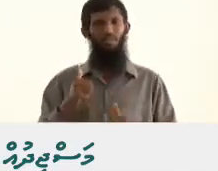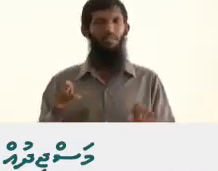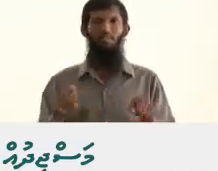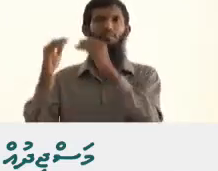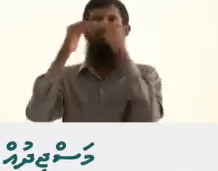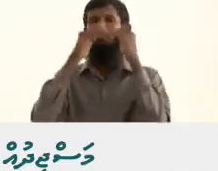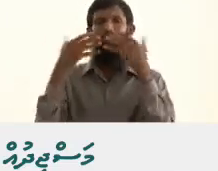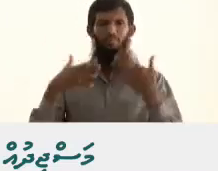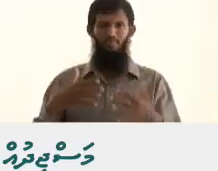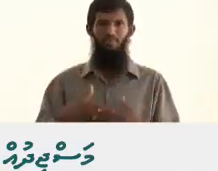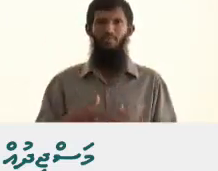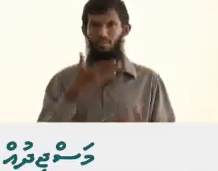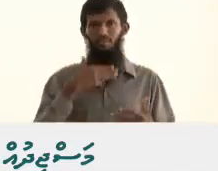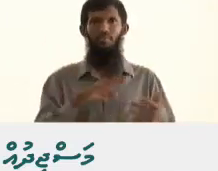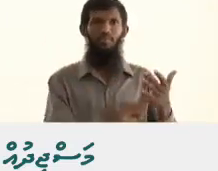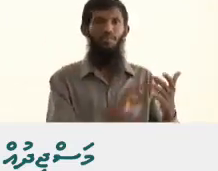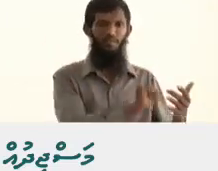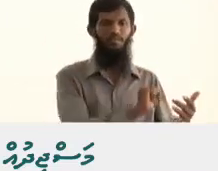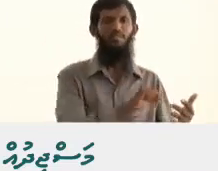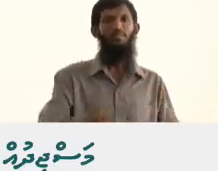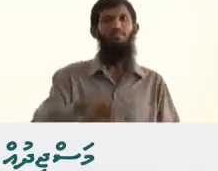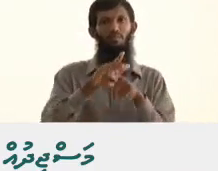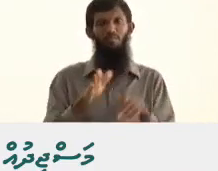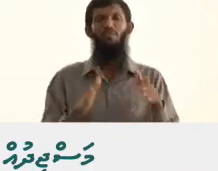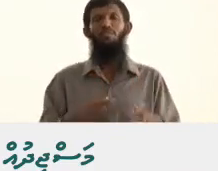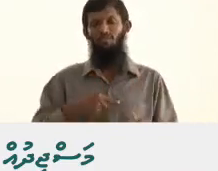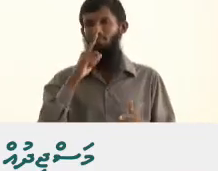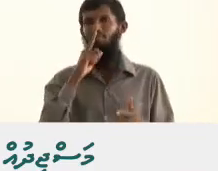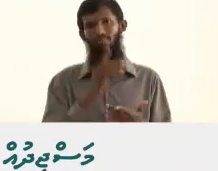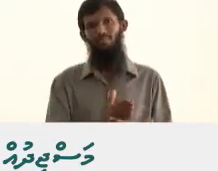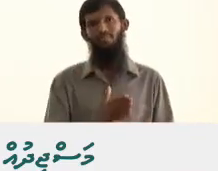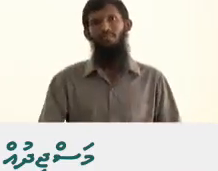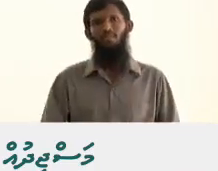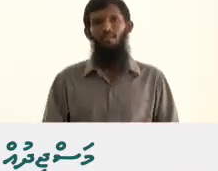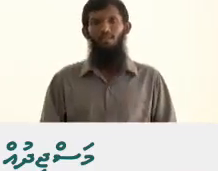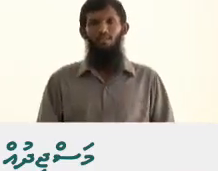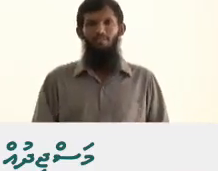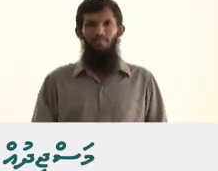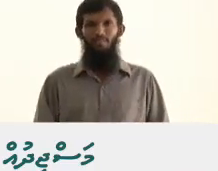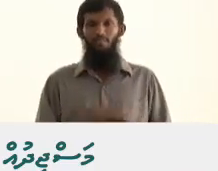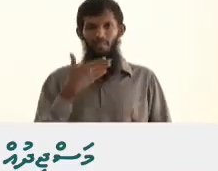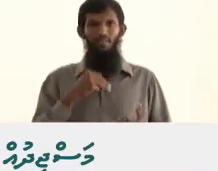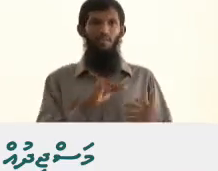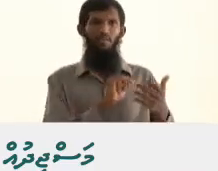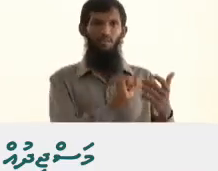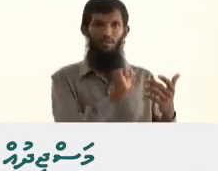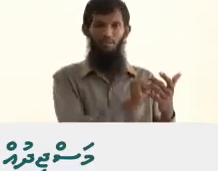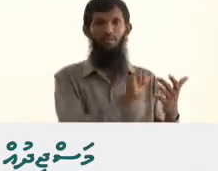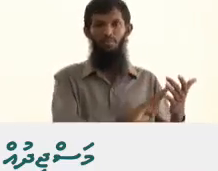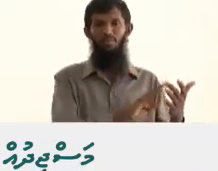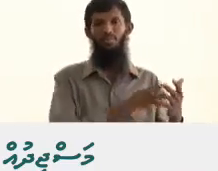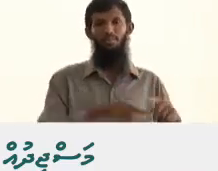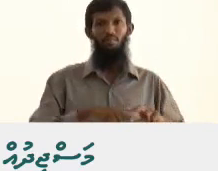Muhammad gifani ikalange ala kamashai rasula kamang aluhe kivang. Maing Allah ikaleg faan shai ikaleg faanunge